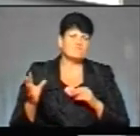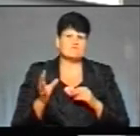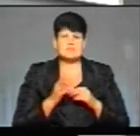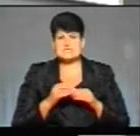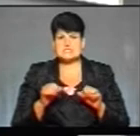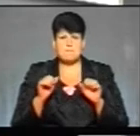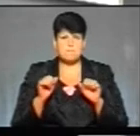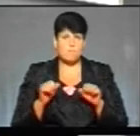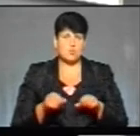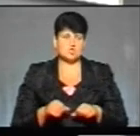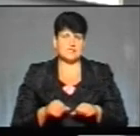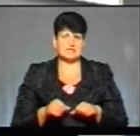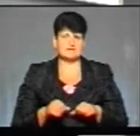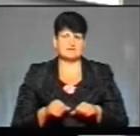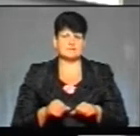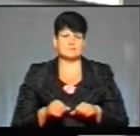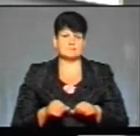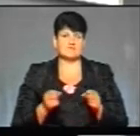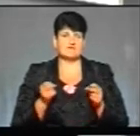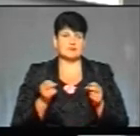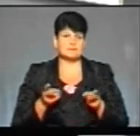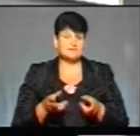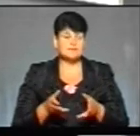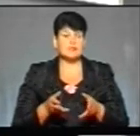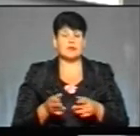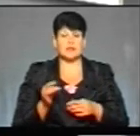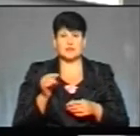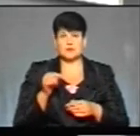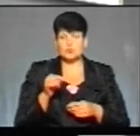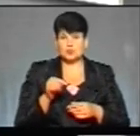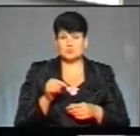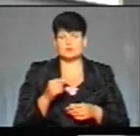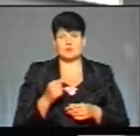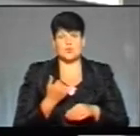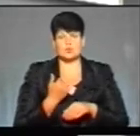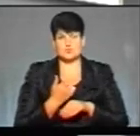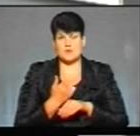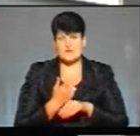можливі виклики і ризики. І тут основне, щоб